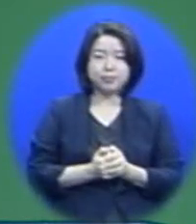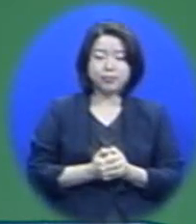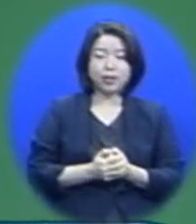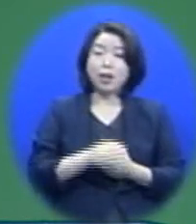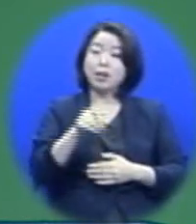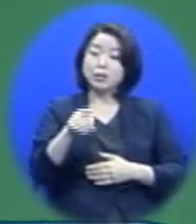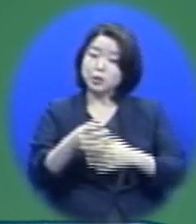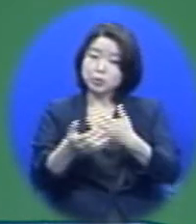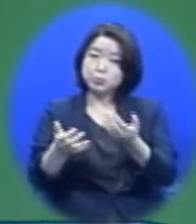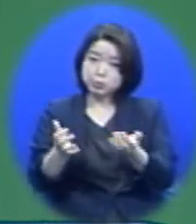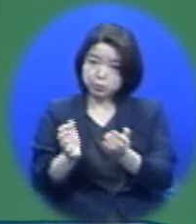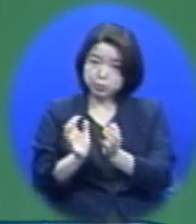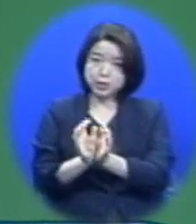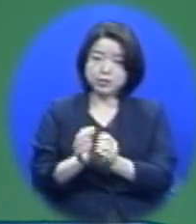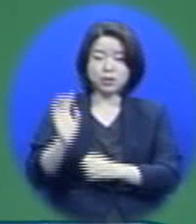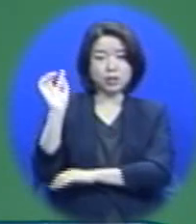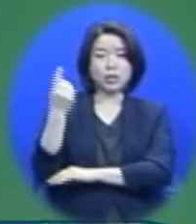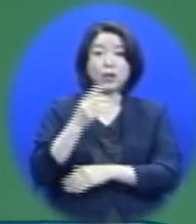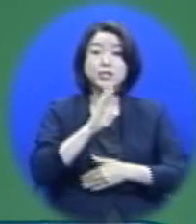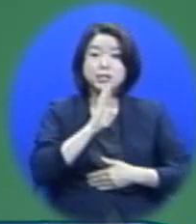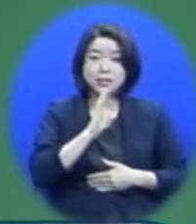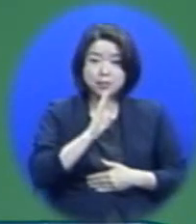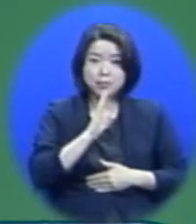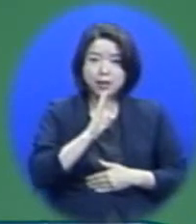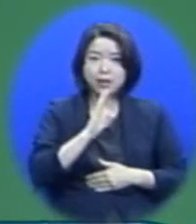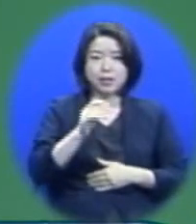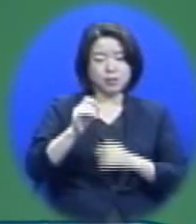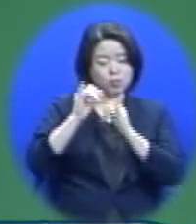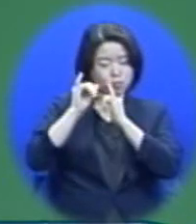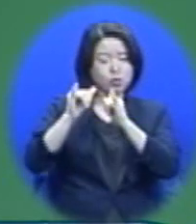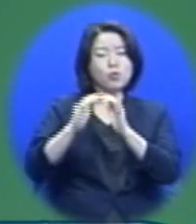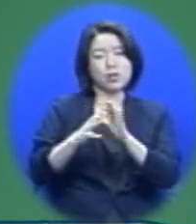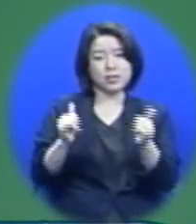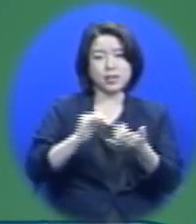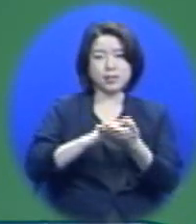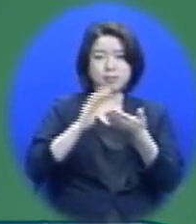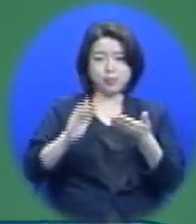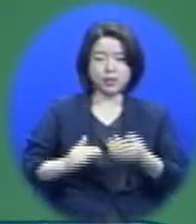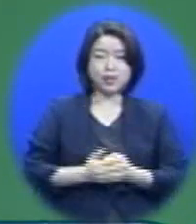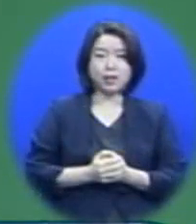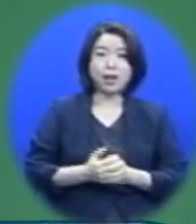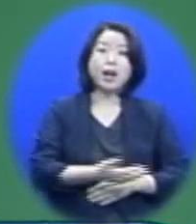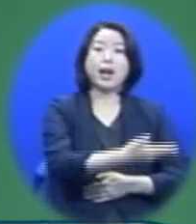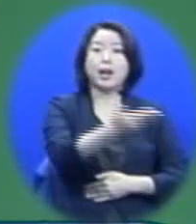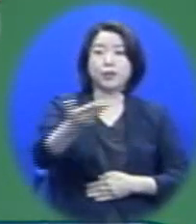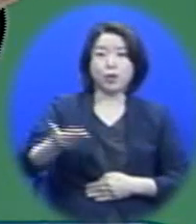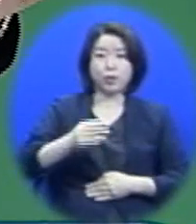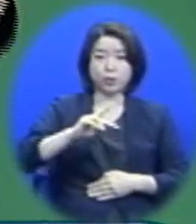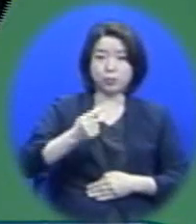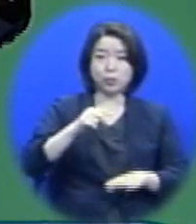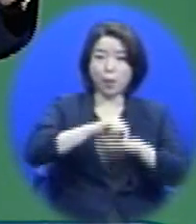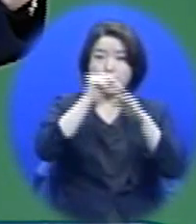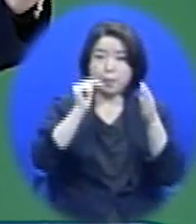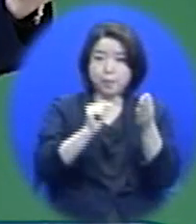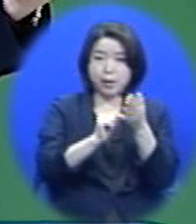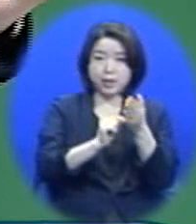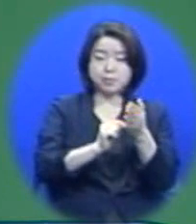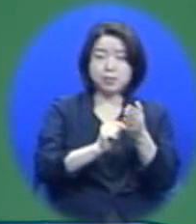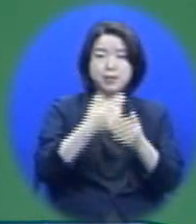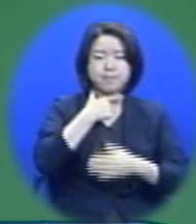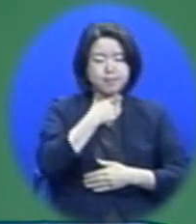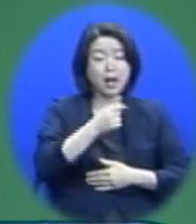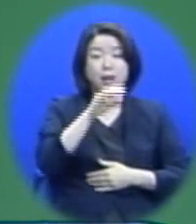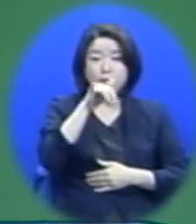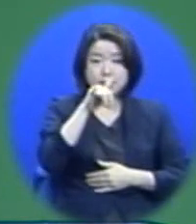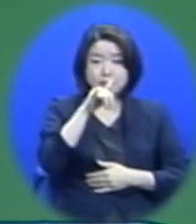그런 점에서 다윗은 정말 대단한 사람이기도 합니다. 여러분, 여러분도 마음에 갈망이 있으실